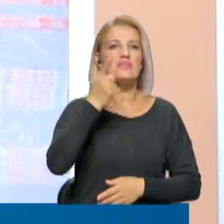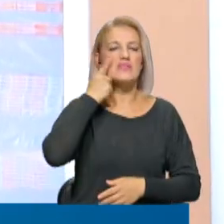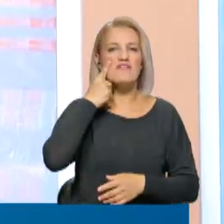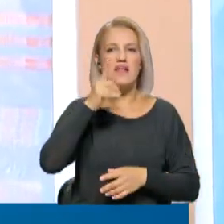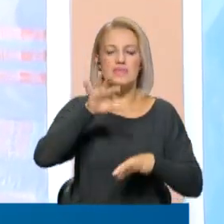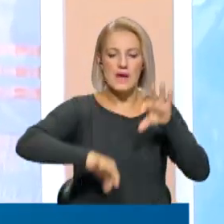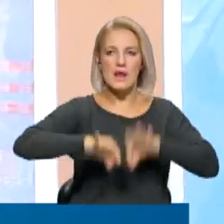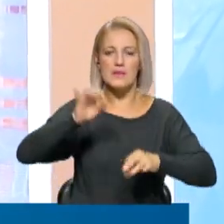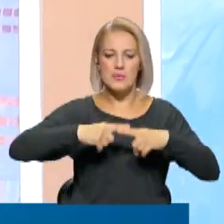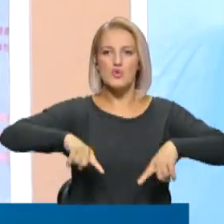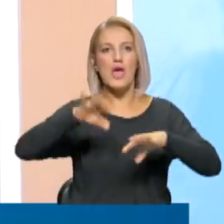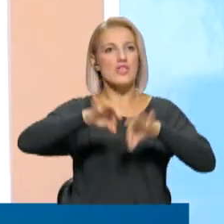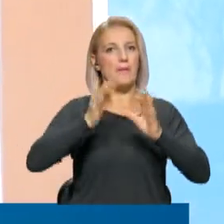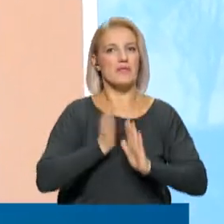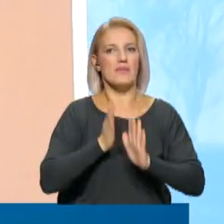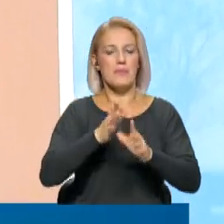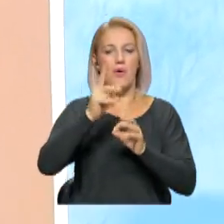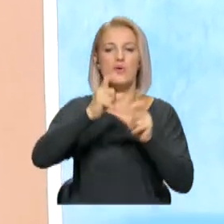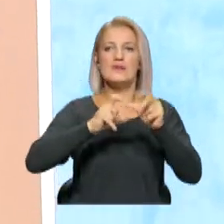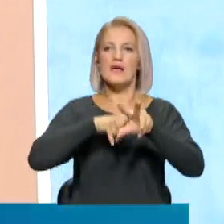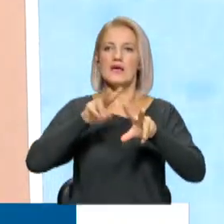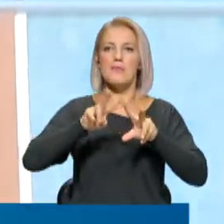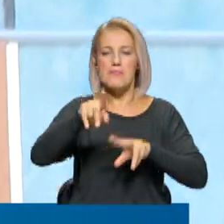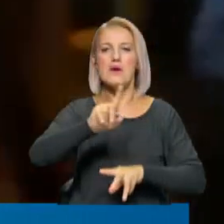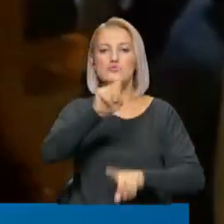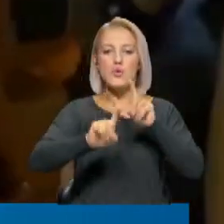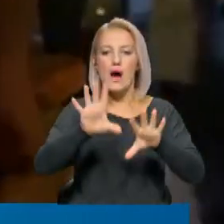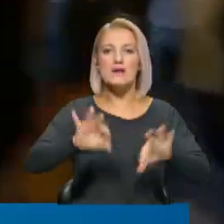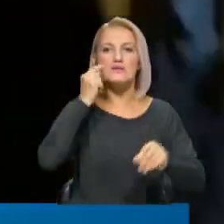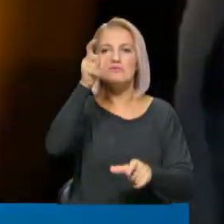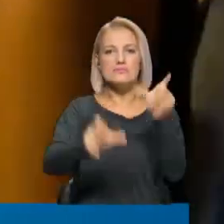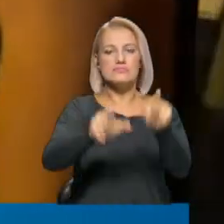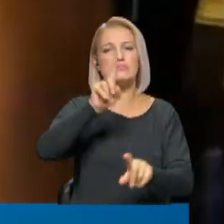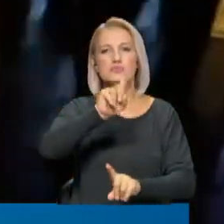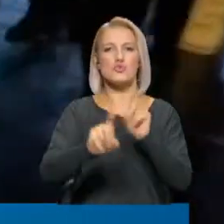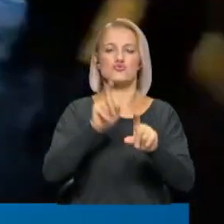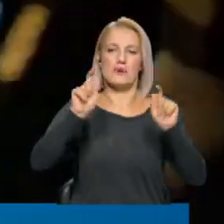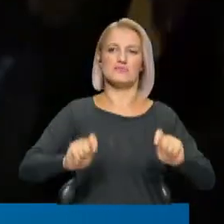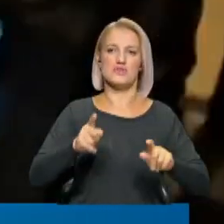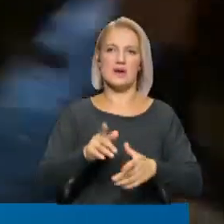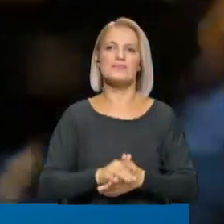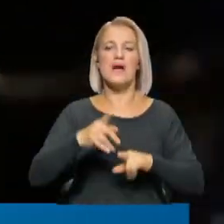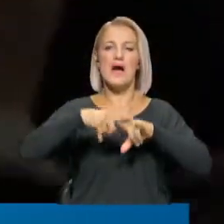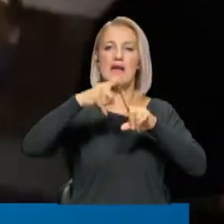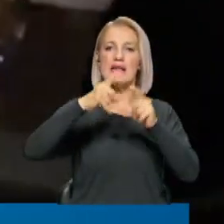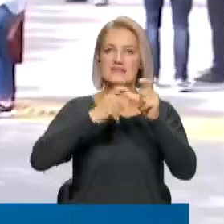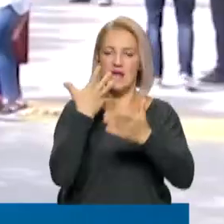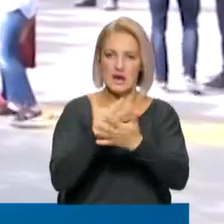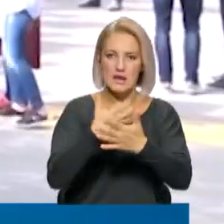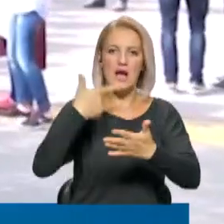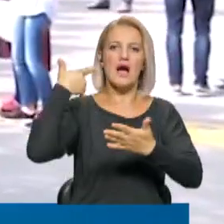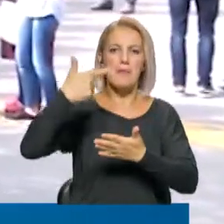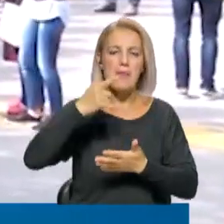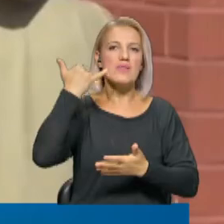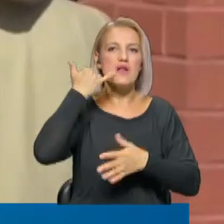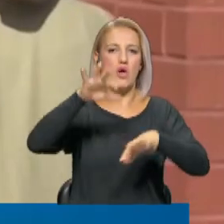incelemeleri sürüyor. ÖSYM'de soruları hazırlayan uzmanların ifadesi alınacak. Telefon görüşmeleri ve HTS kayıtları incelenecek. Eski ÖSYM görevlisi